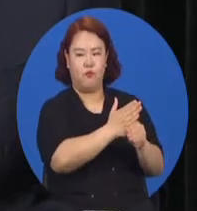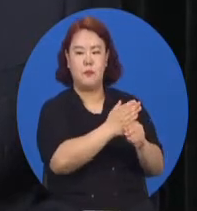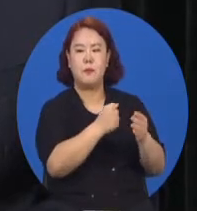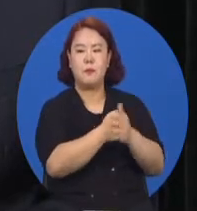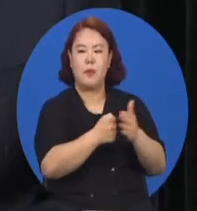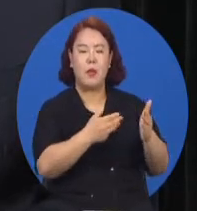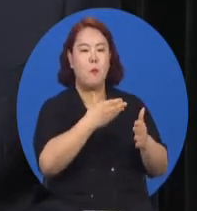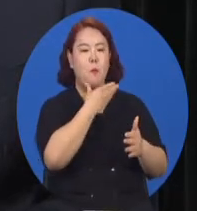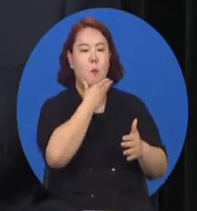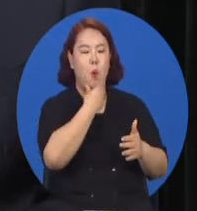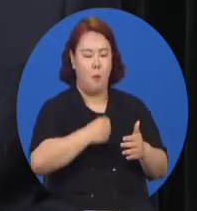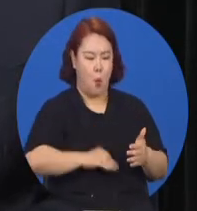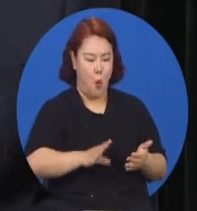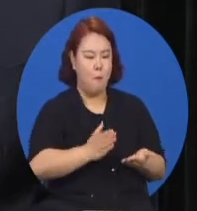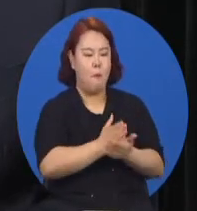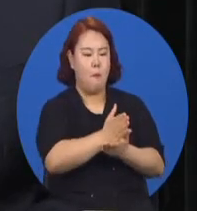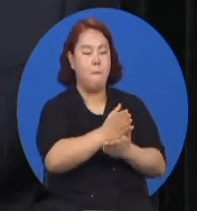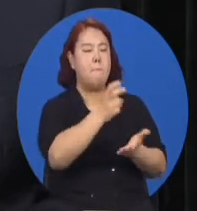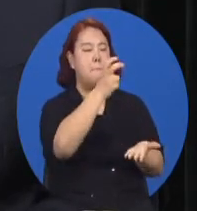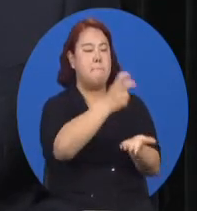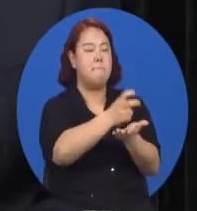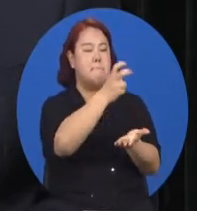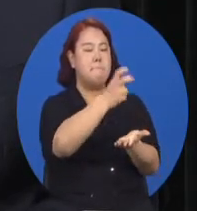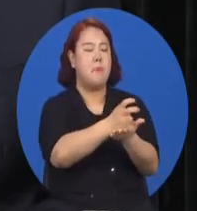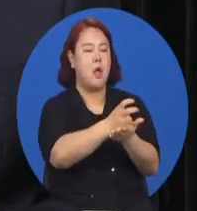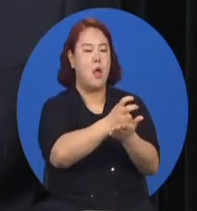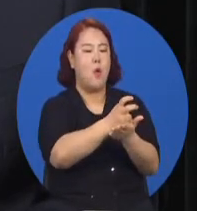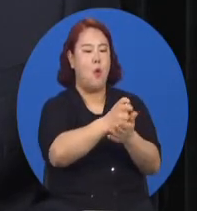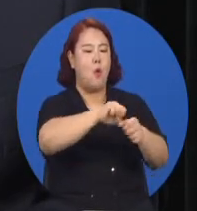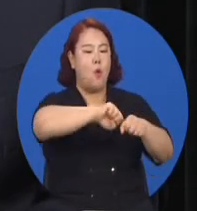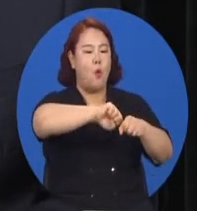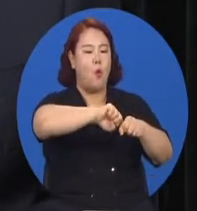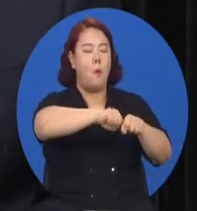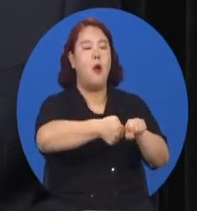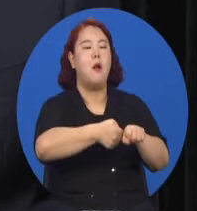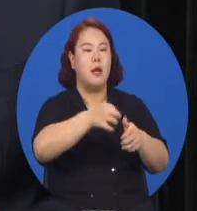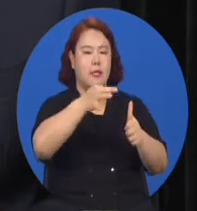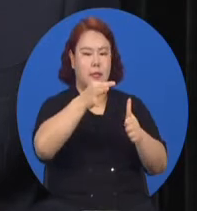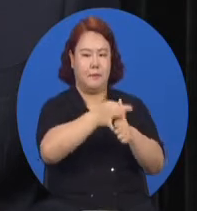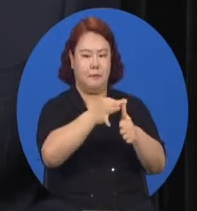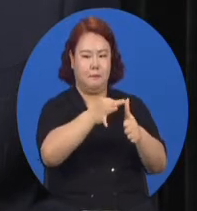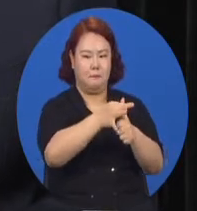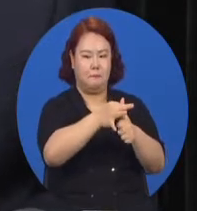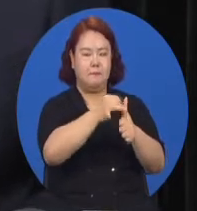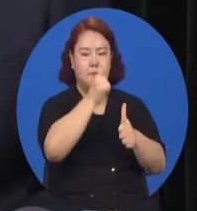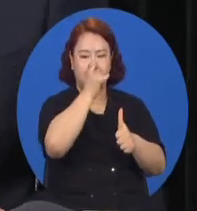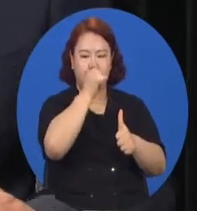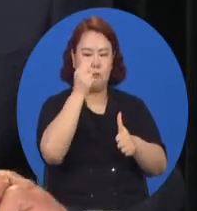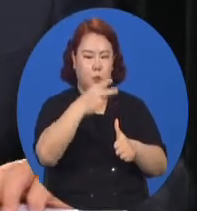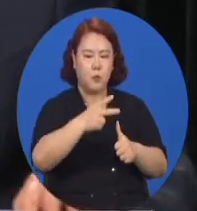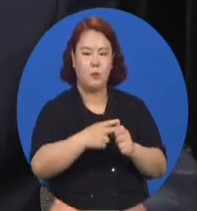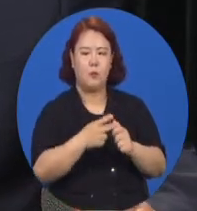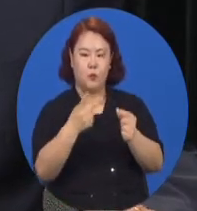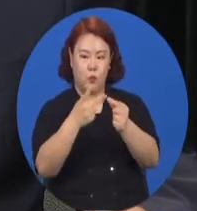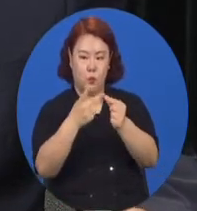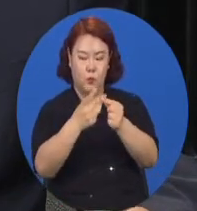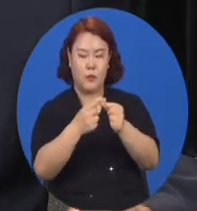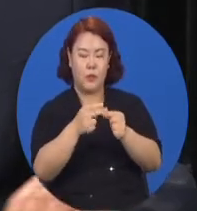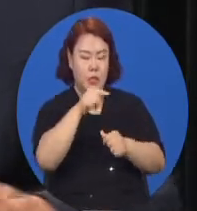보건복지법에 그 위반이 되어서 거기에 따른 과태료가 물려지게 됐고 또 하나는 그걸로